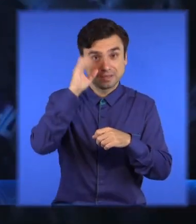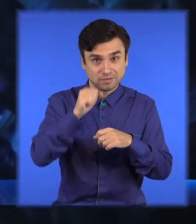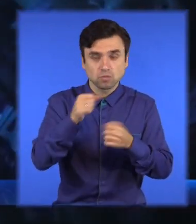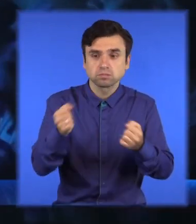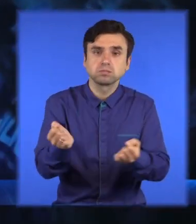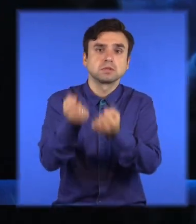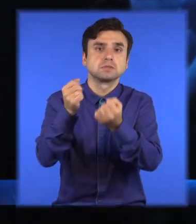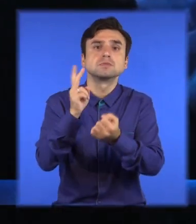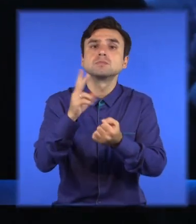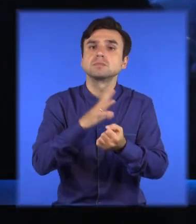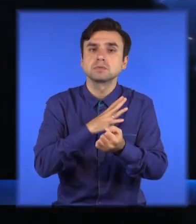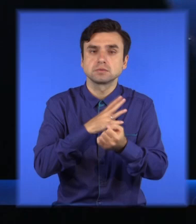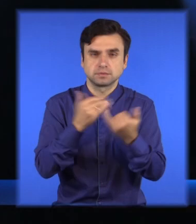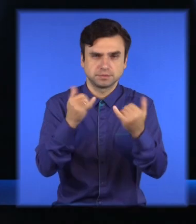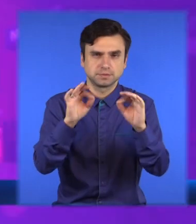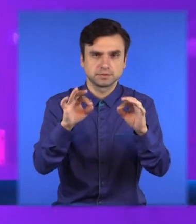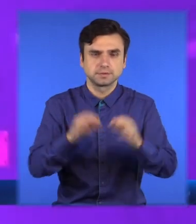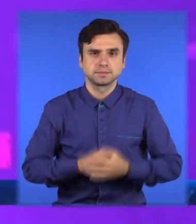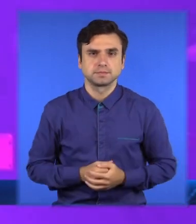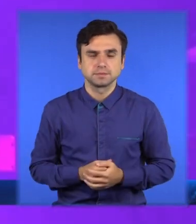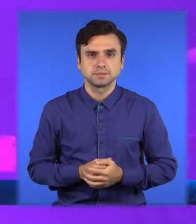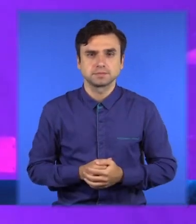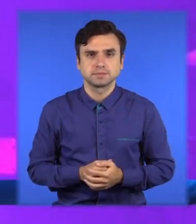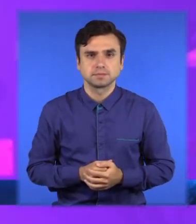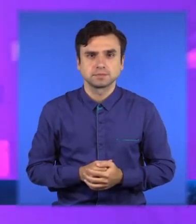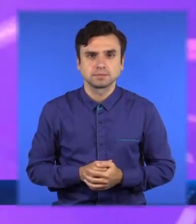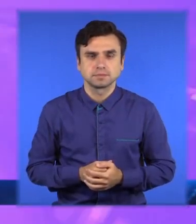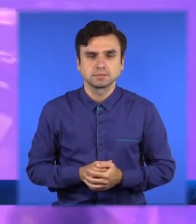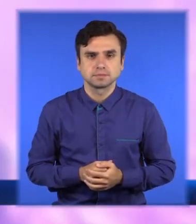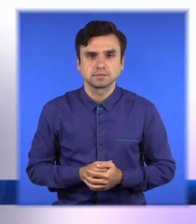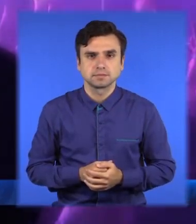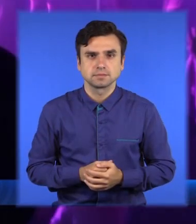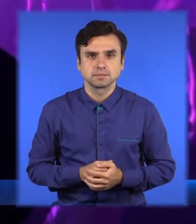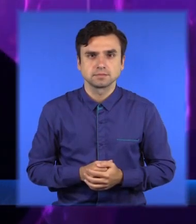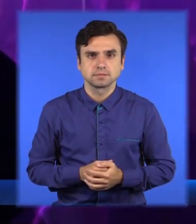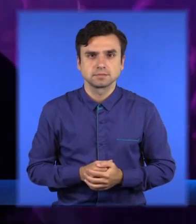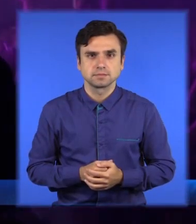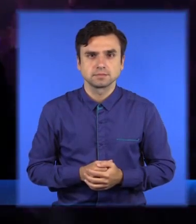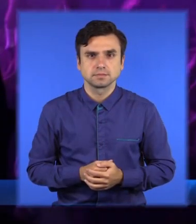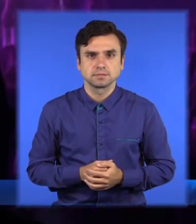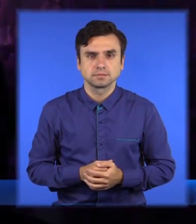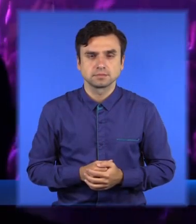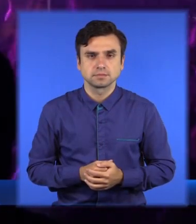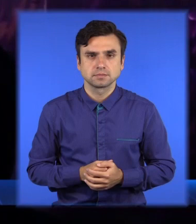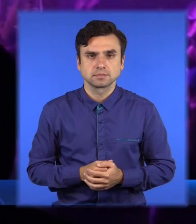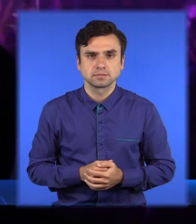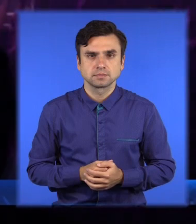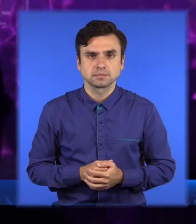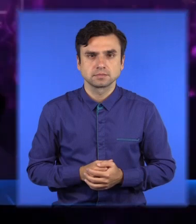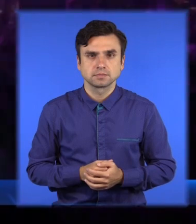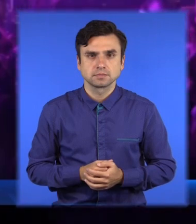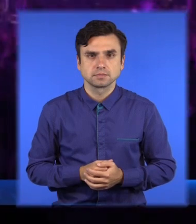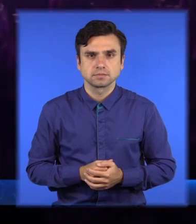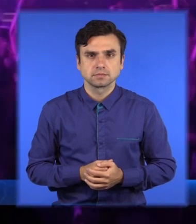Концерт Монатіка запам'ятається криворіжцям надовго. Спасибо вам! Адже своїми піснями артист зашив